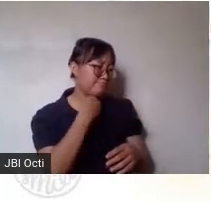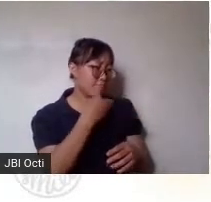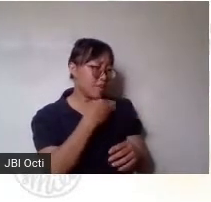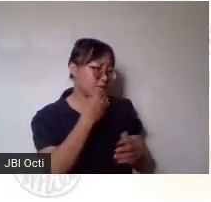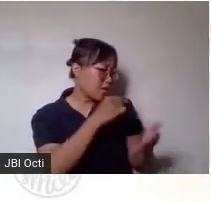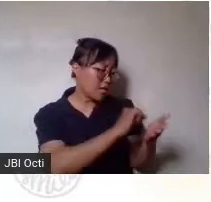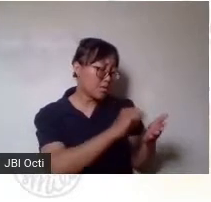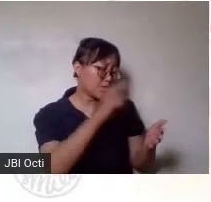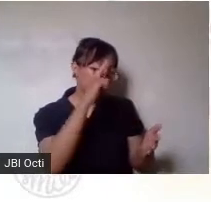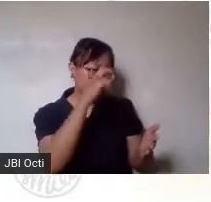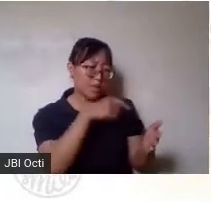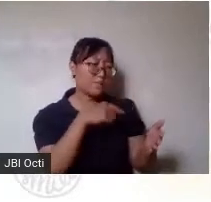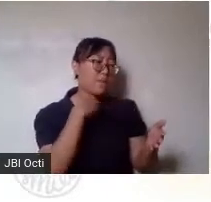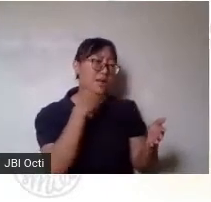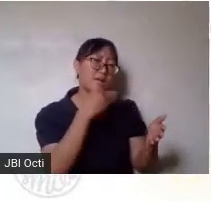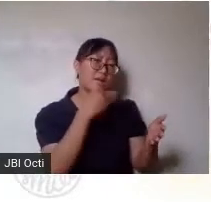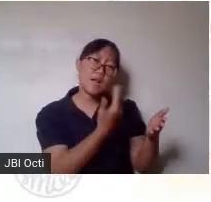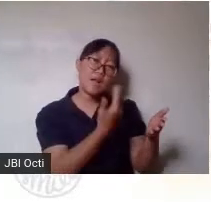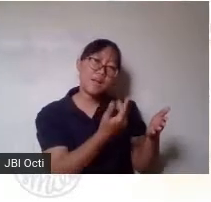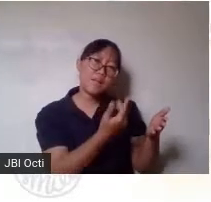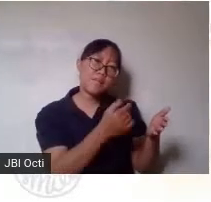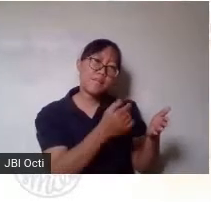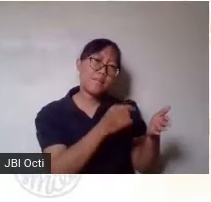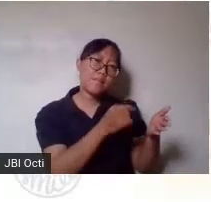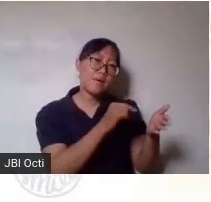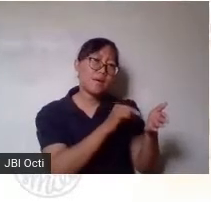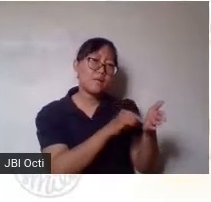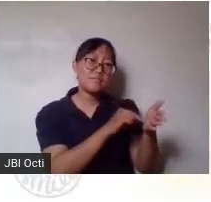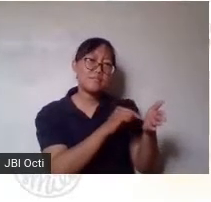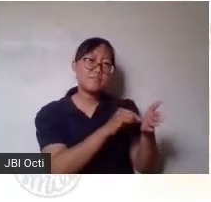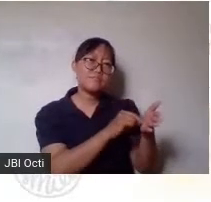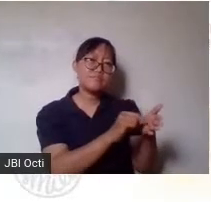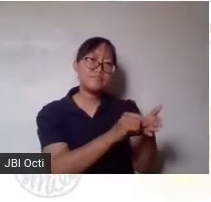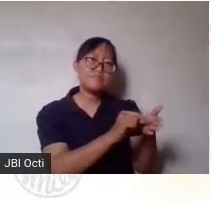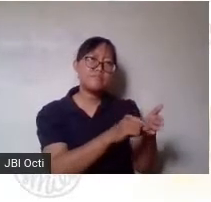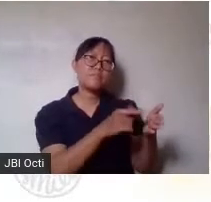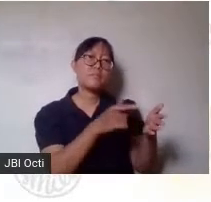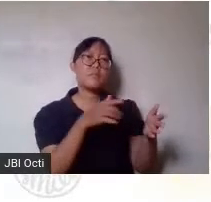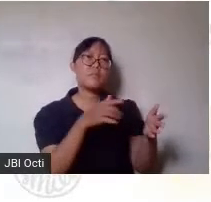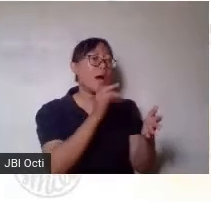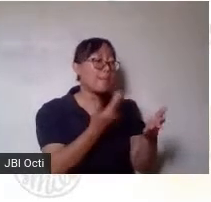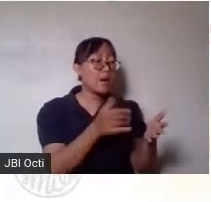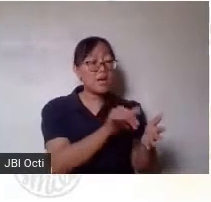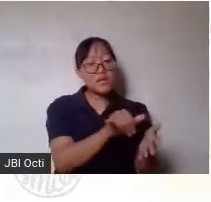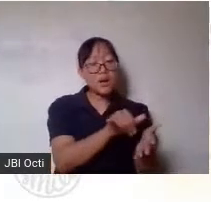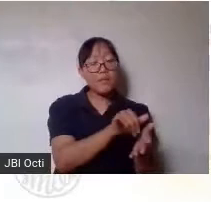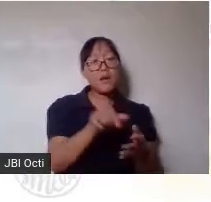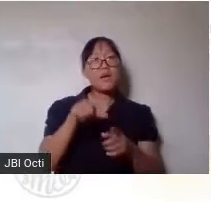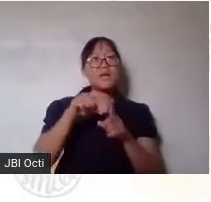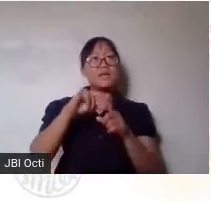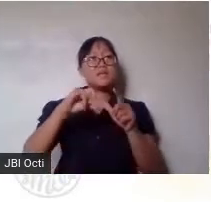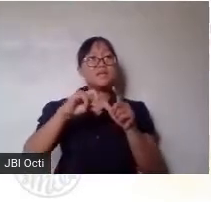yang bersamaan dengan disleksi atau tidak. Ya, nanti kita akan bahas itu. Ya, slide berikutnya.